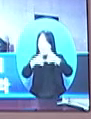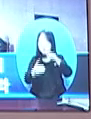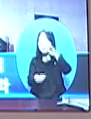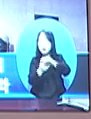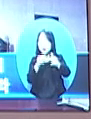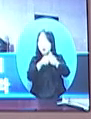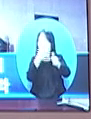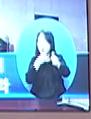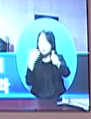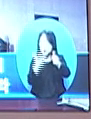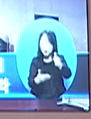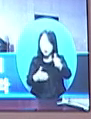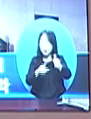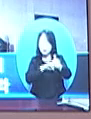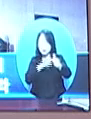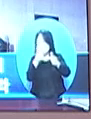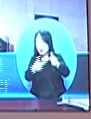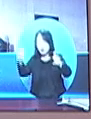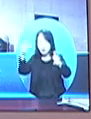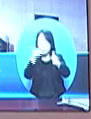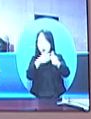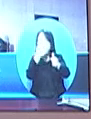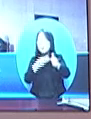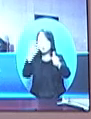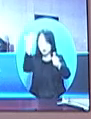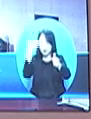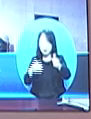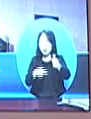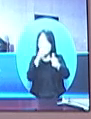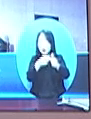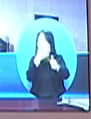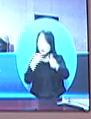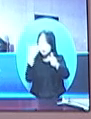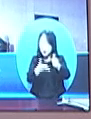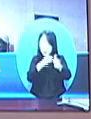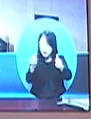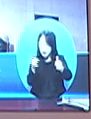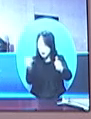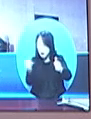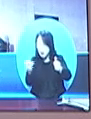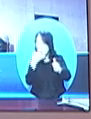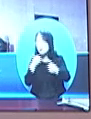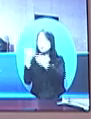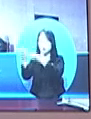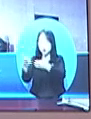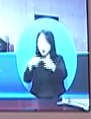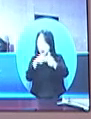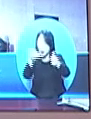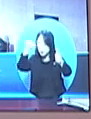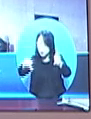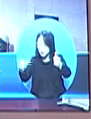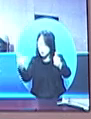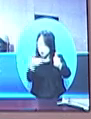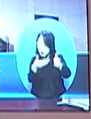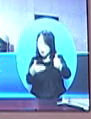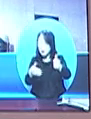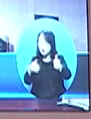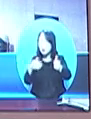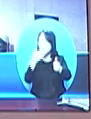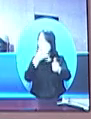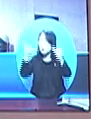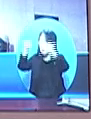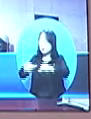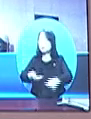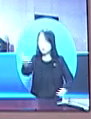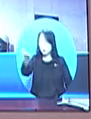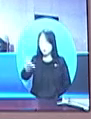내 이름을 창대하게 하리니 너는 복이 될지라. 너를 축복하는 자에게는 내가 복을 내리고 너를 저주하는 자에게는 내가